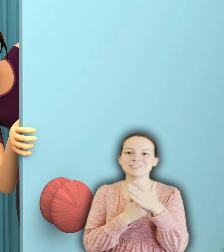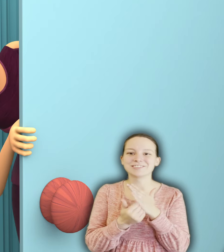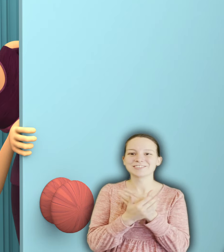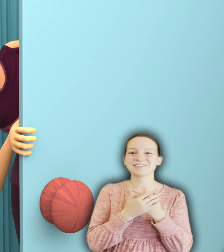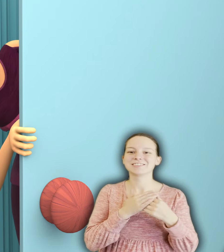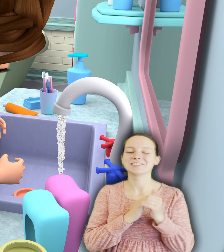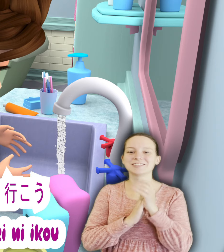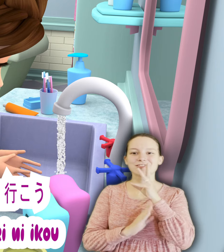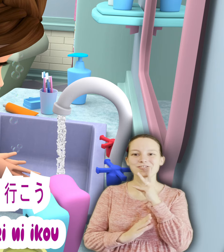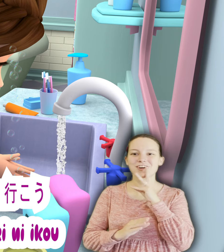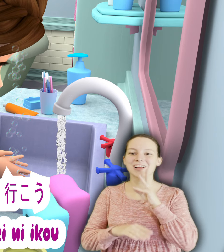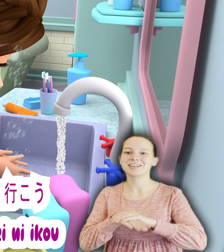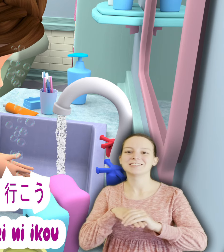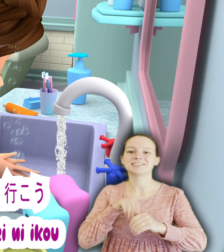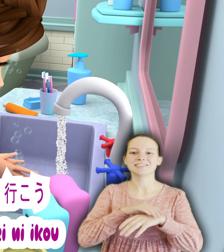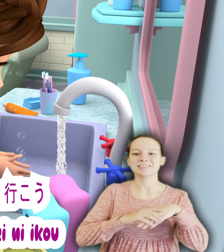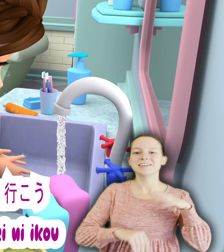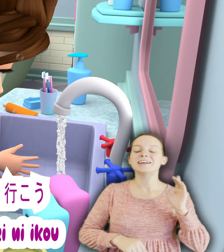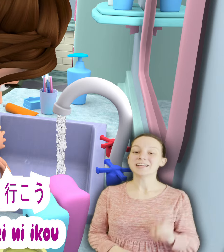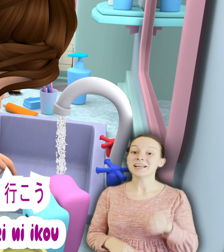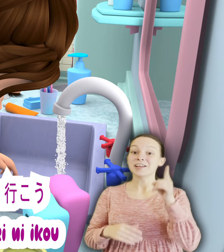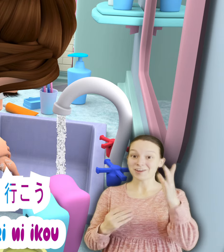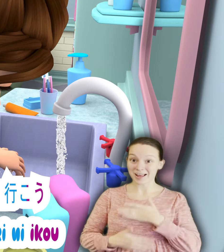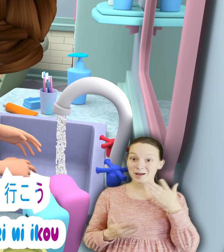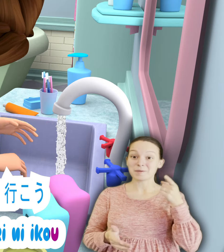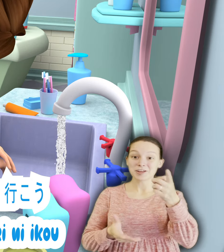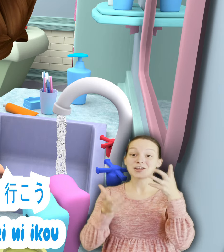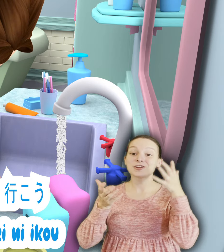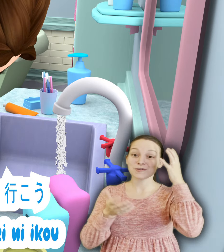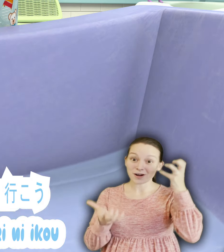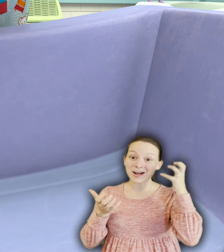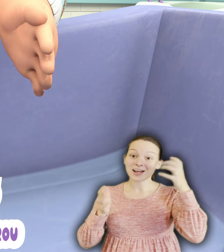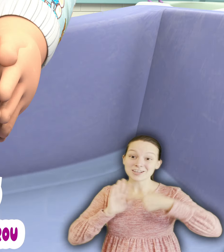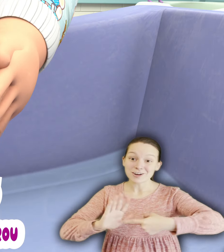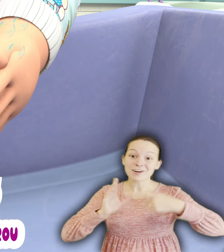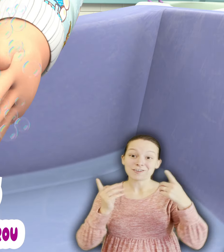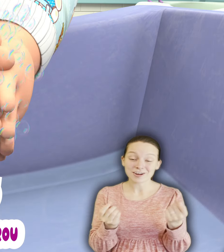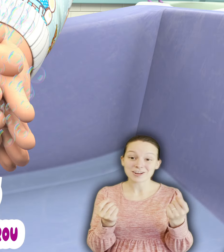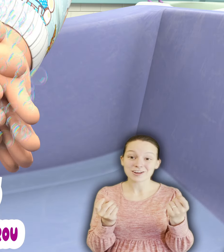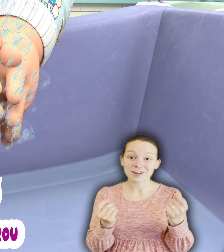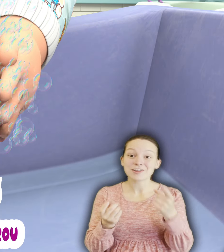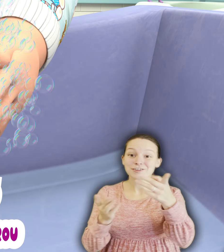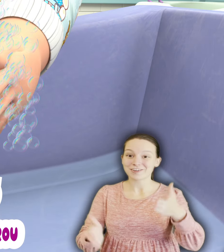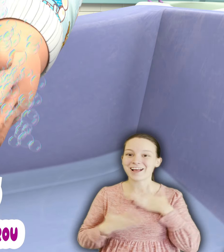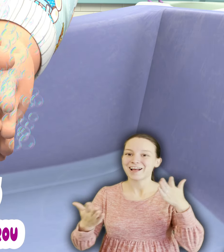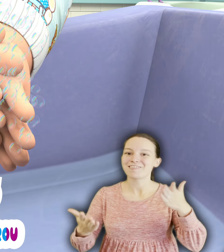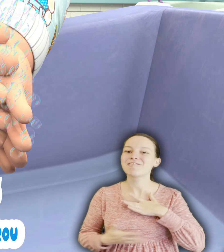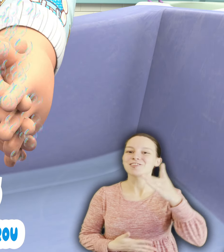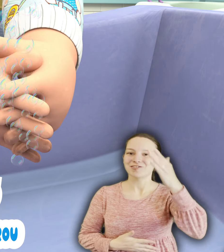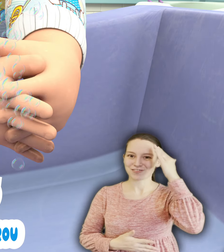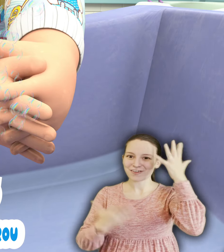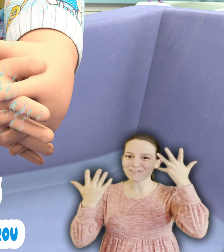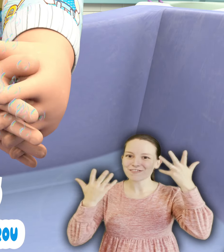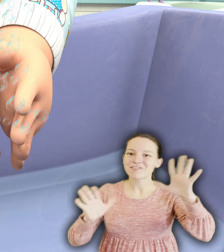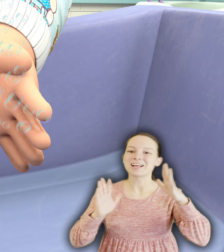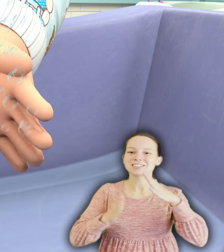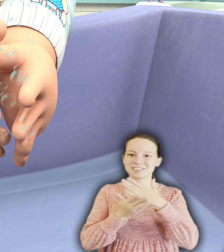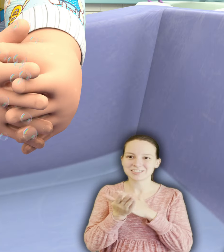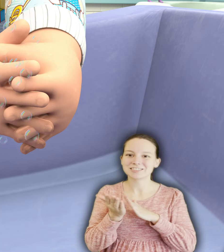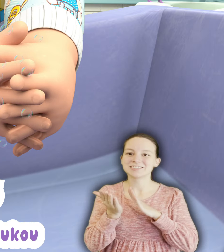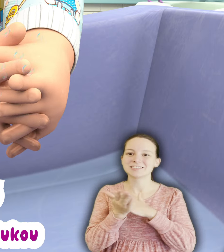こすろ食べたかったら手をこすりに行こう食べたかったら手を